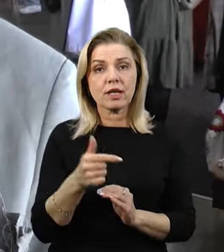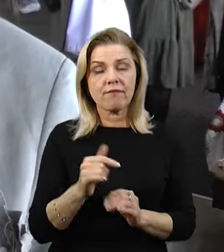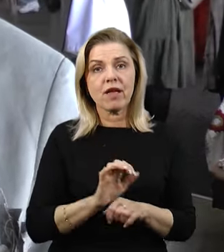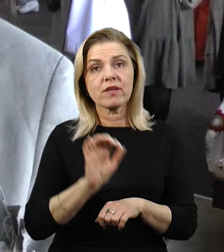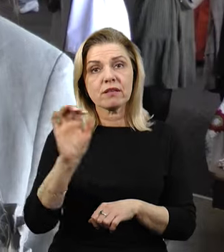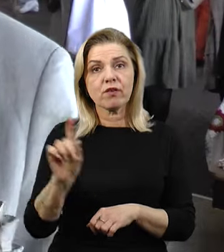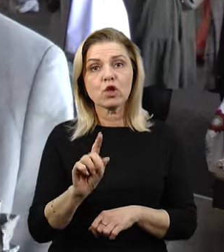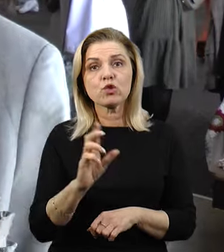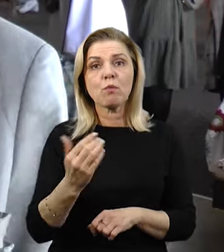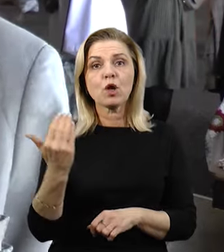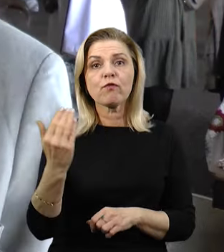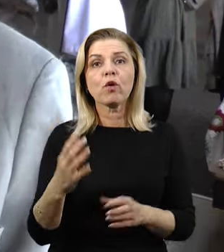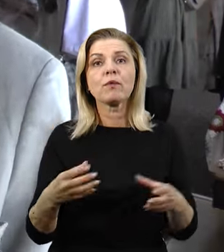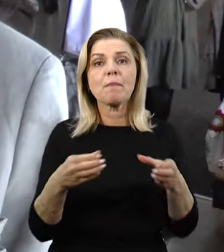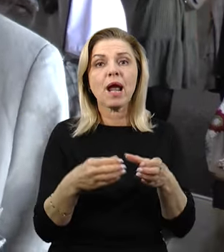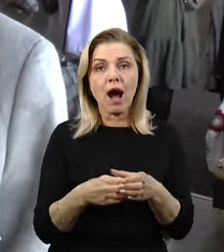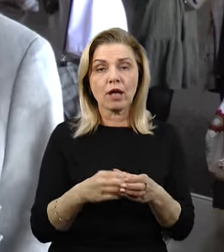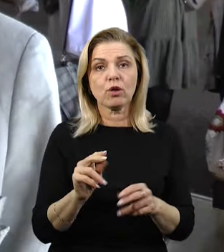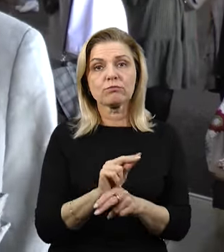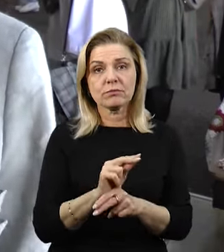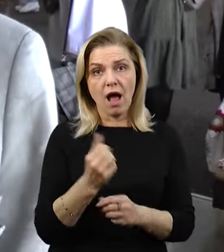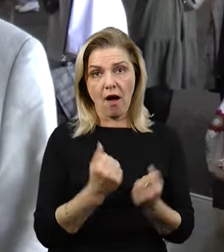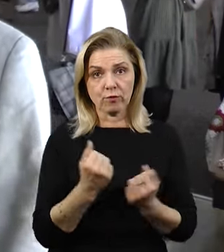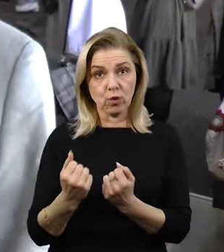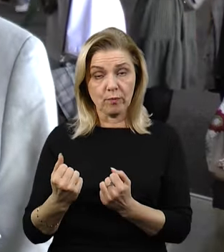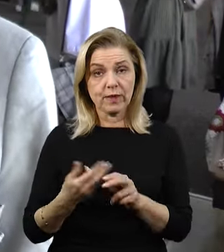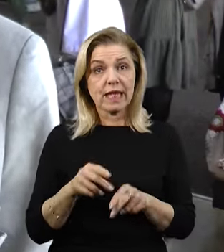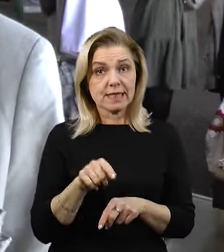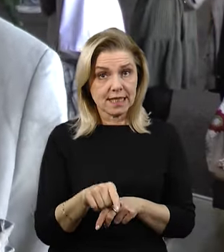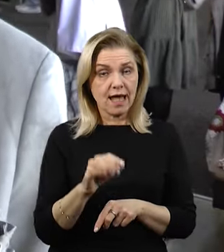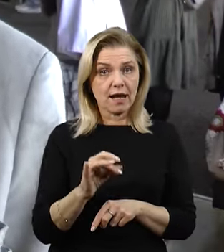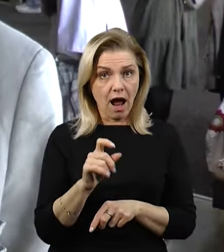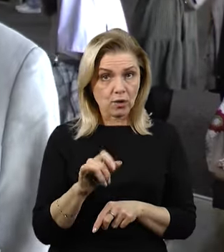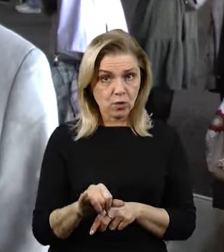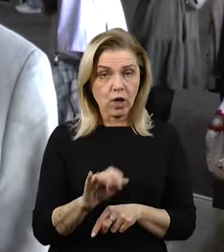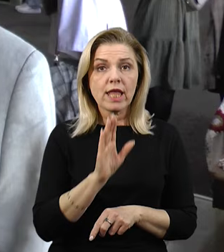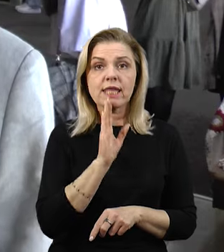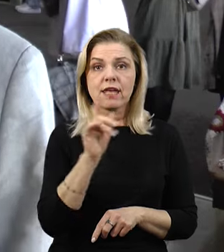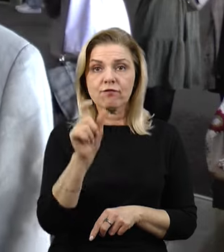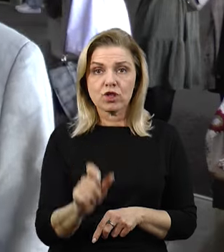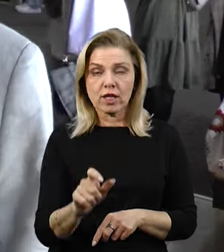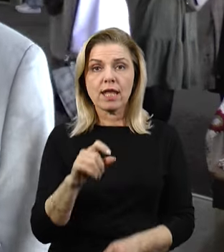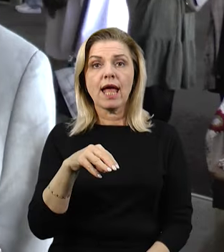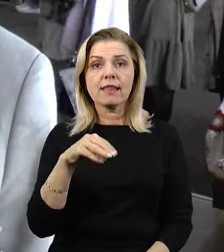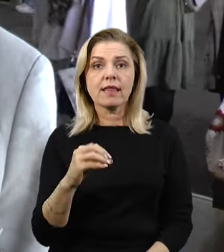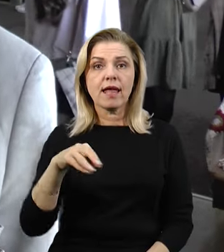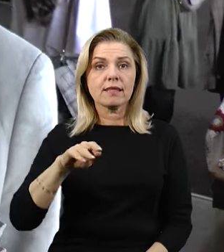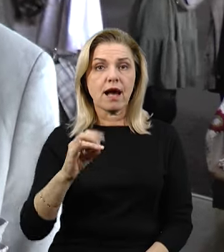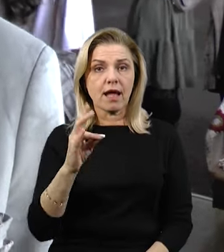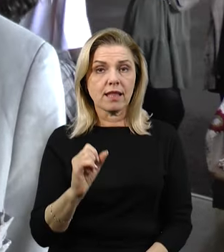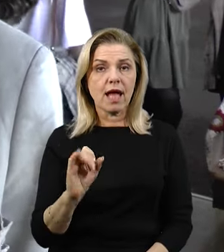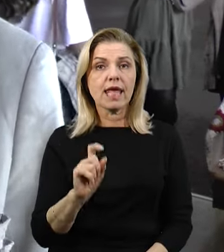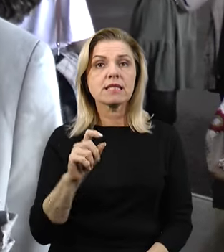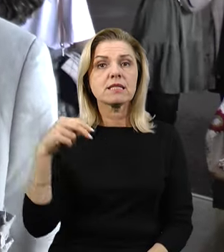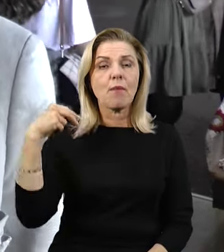зі своєю бригадою лагодили автомобілі. Цього разу це дівчина Тетяна, позивний Танго. Вона із запорізького